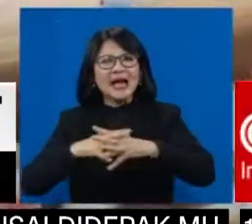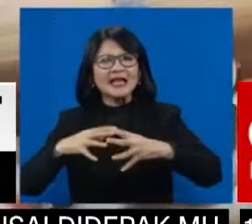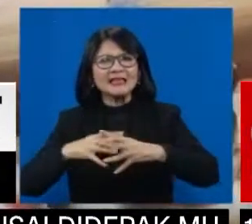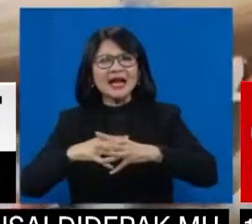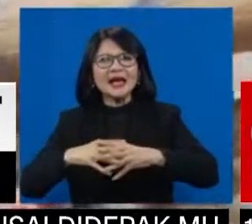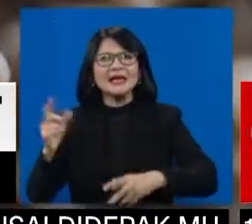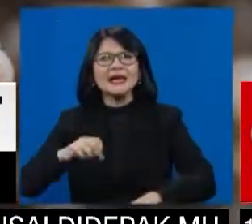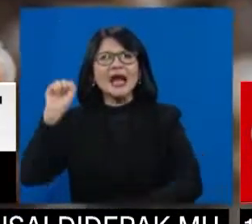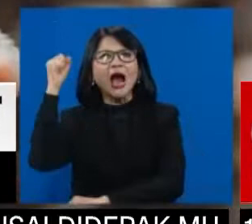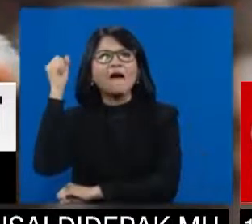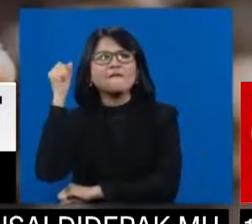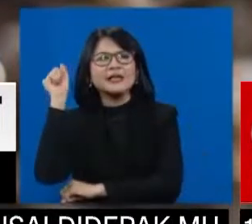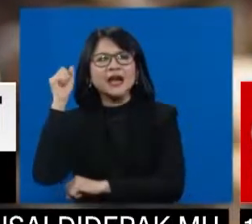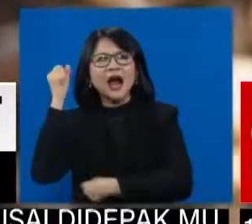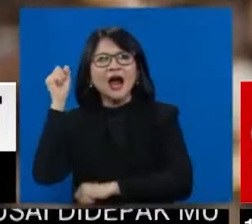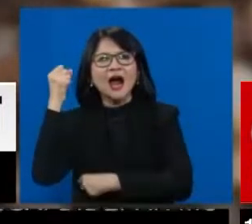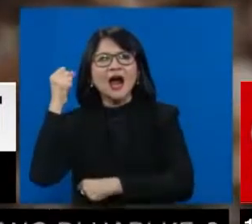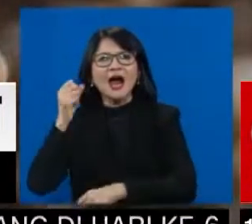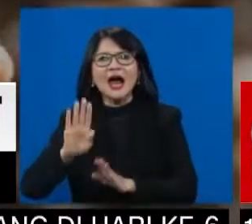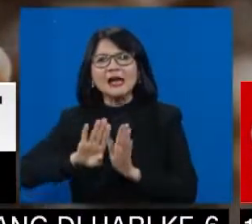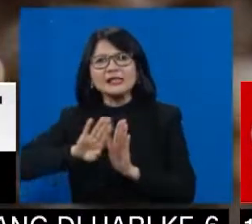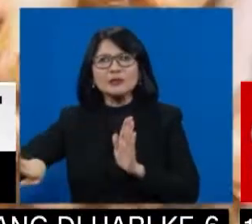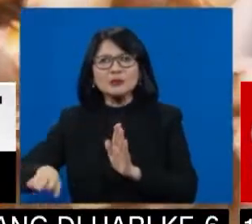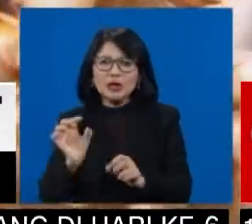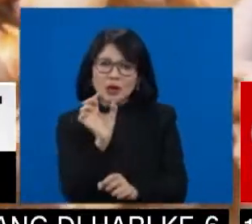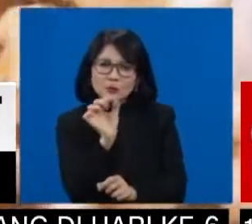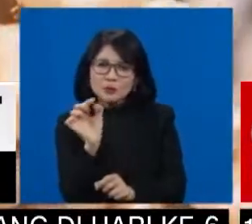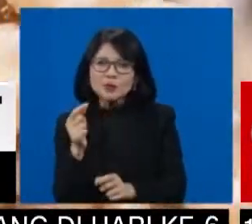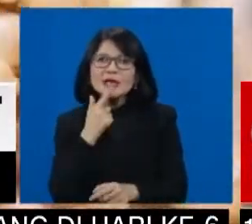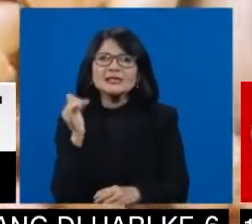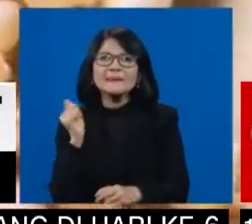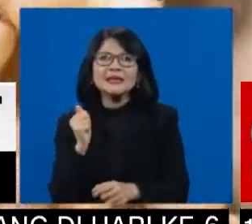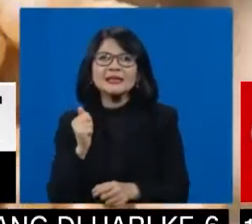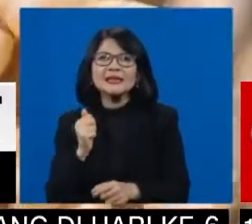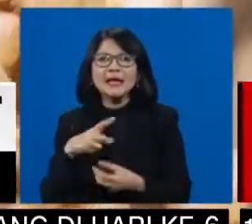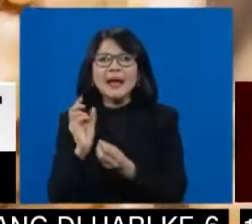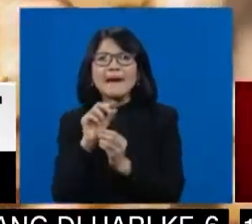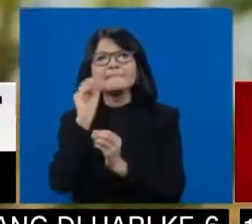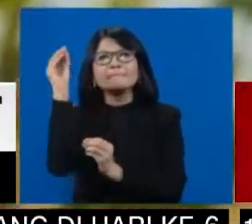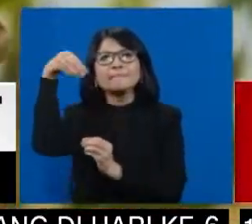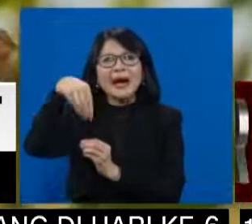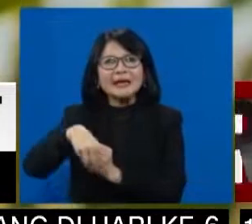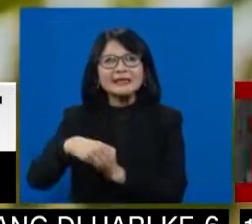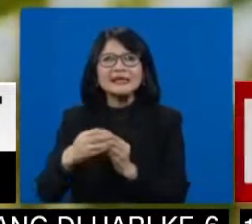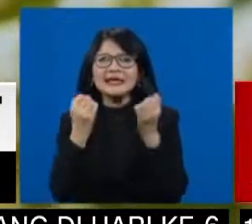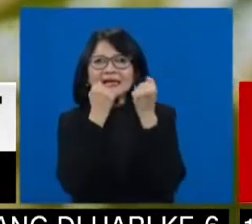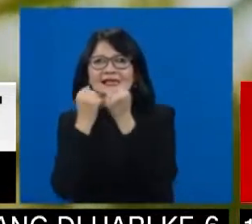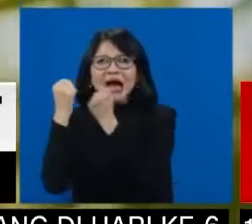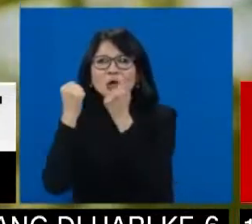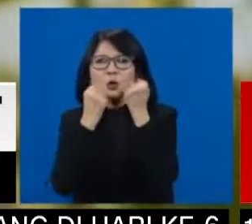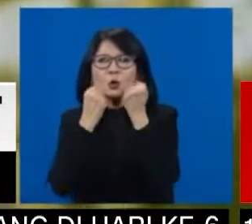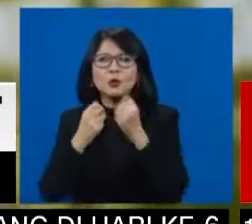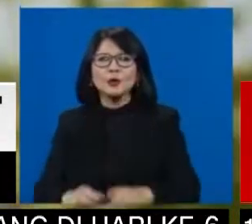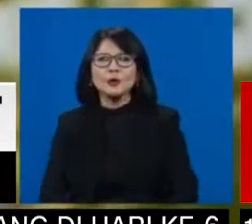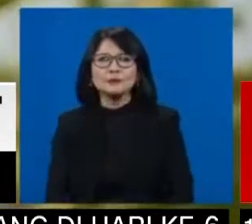Afrika Timur. Bulir-bulir sorghum menyerupai padi dan jagung yang sejatinya telah lama dikenal petani namun